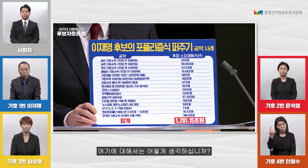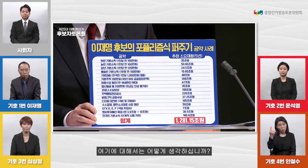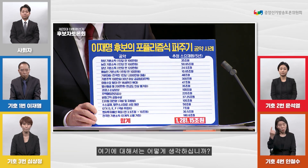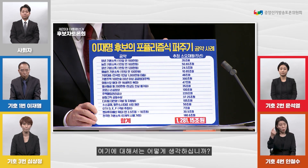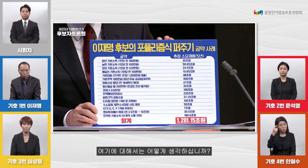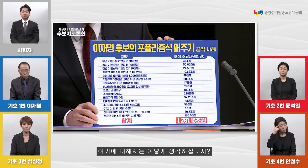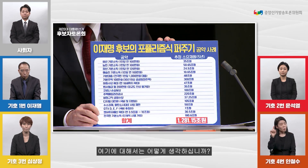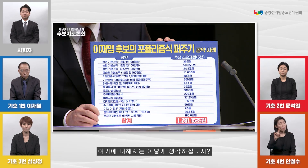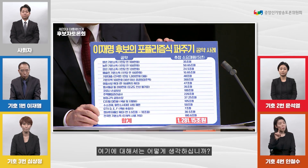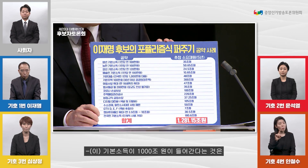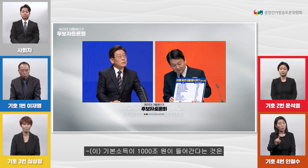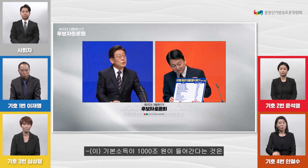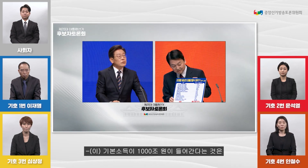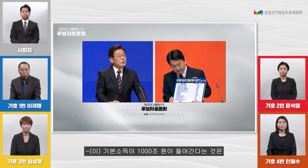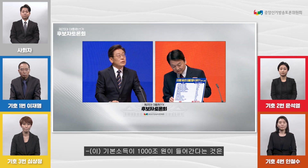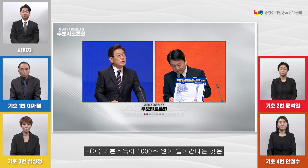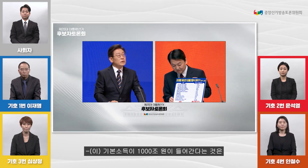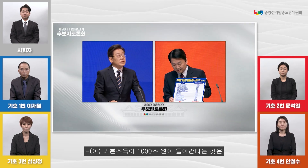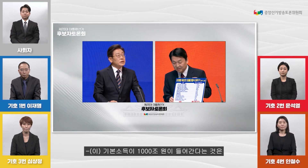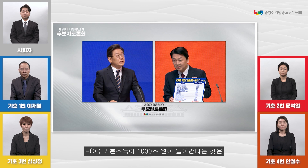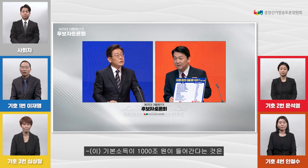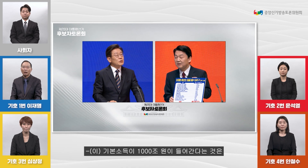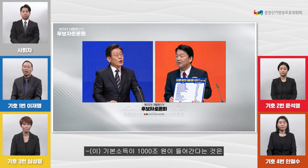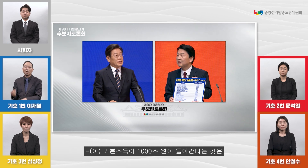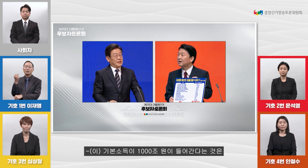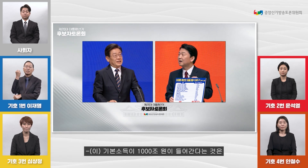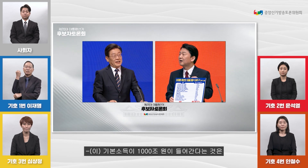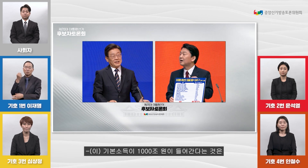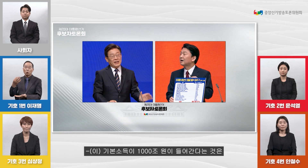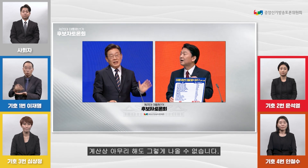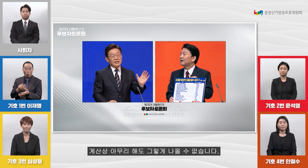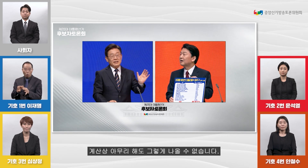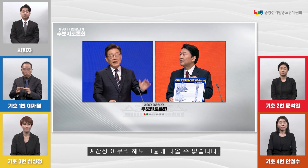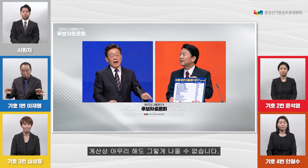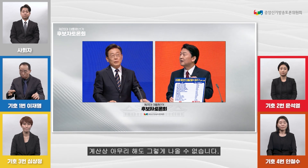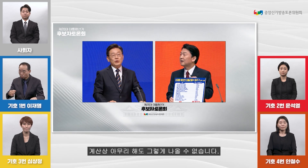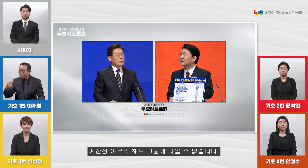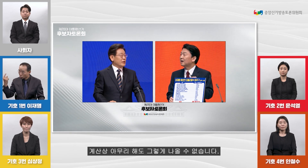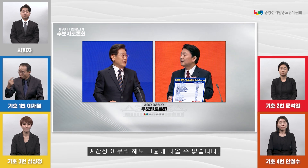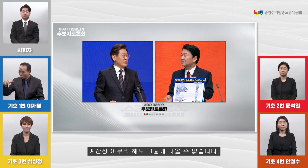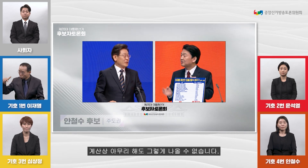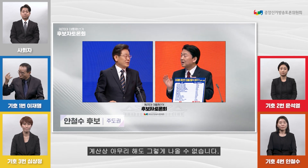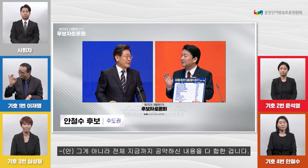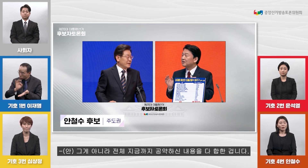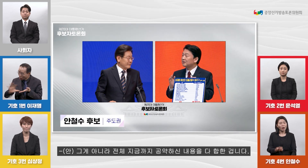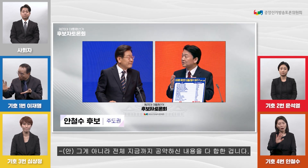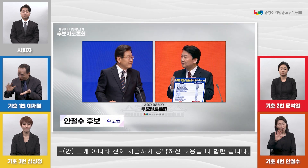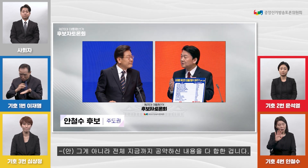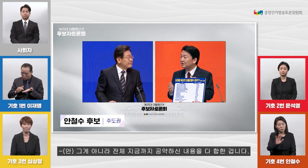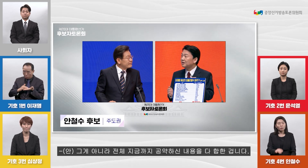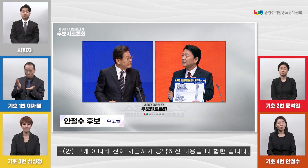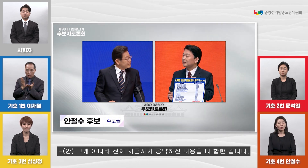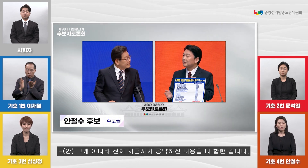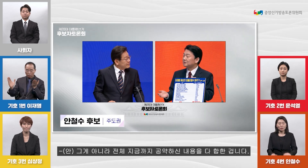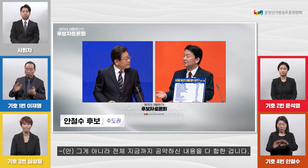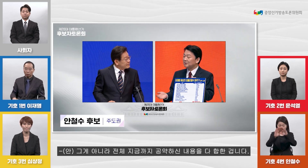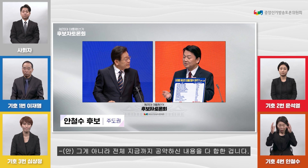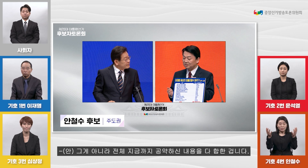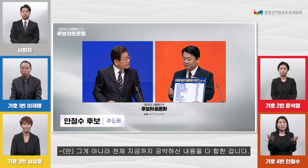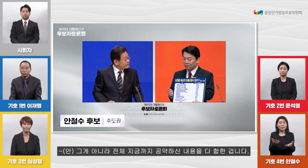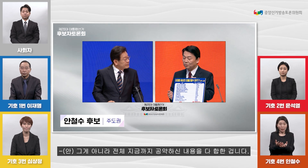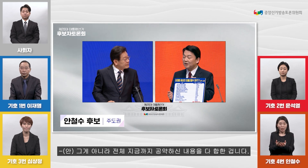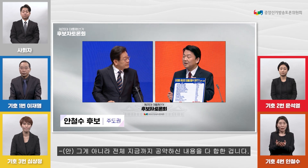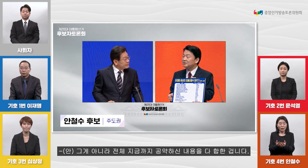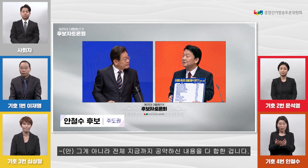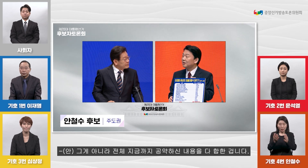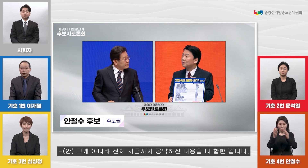어떻게 생각하십니까? 기본소득이 1,000조가 들어간다는 건 계산상 아무리 해도 그게 나올 수 없어요. 그게 아니라 전체